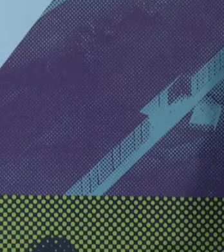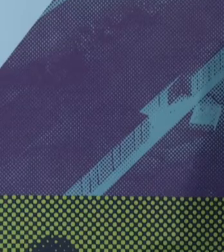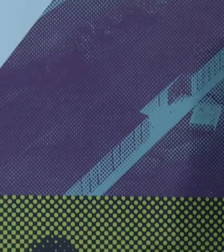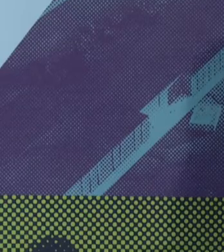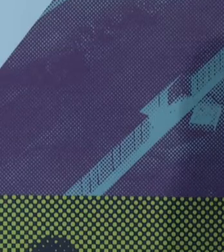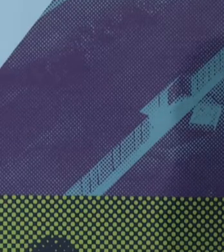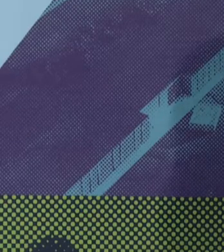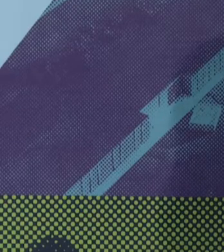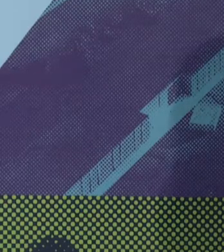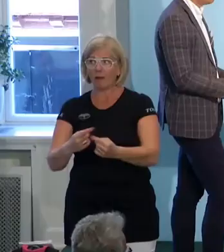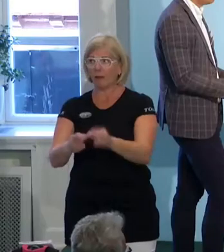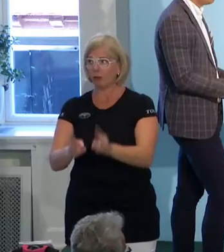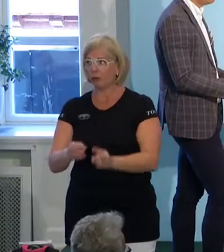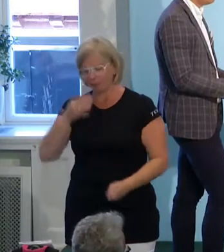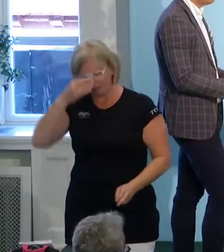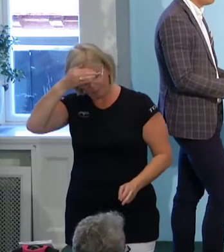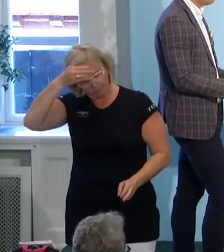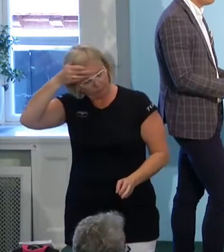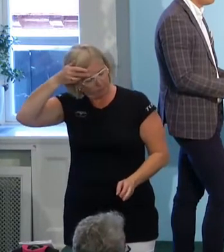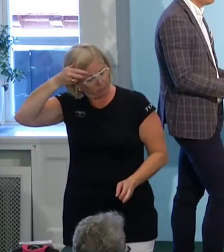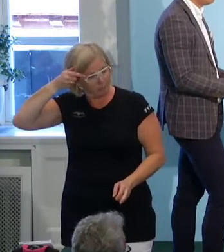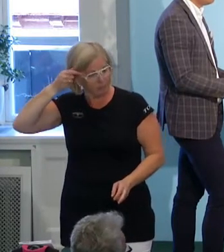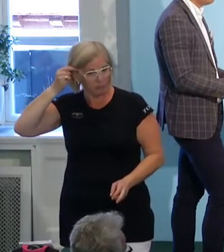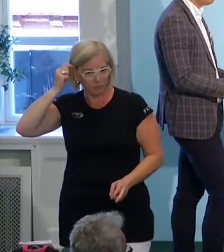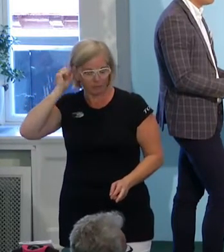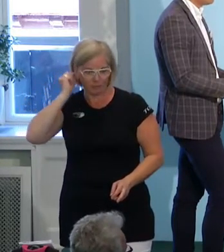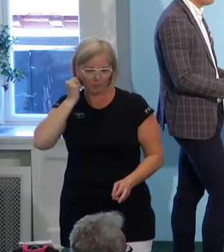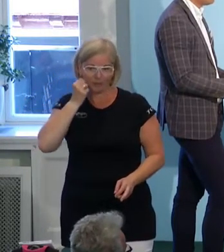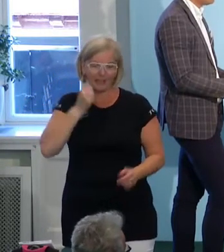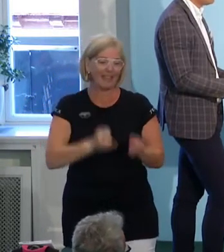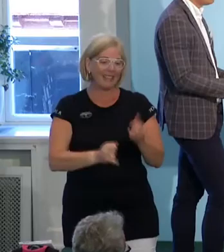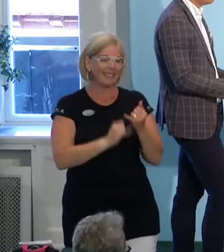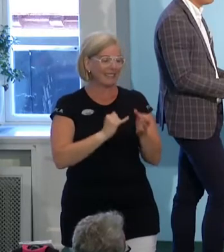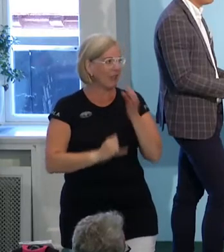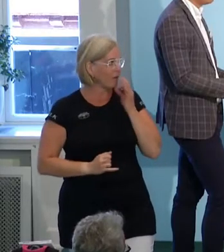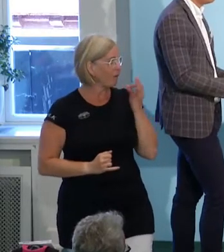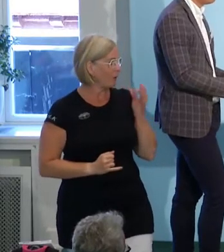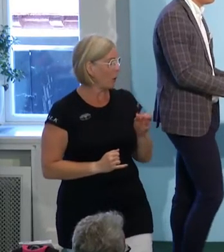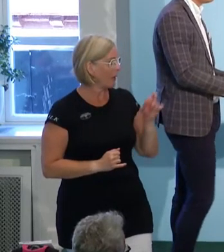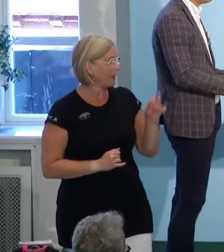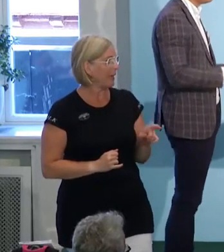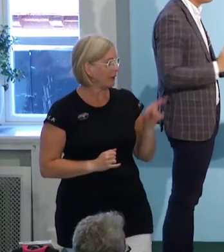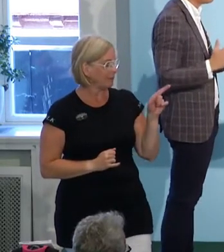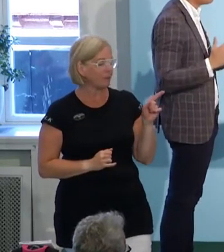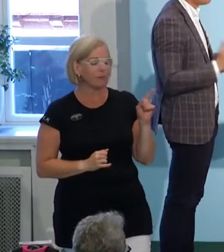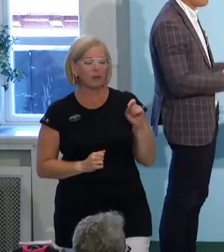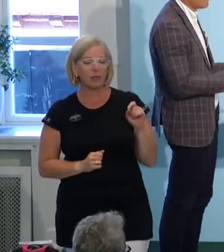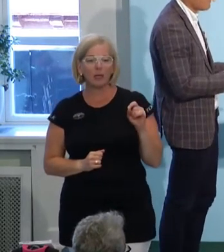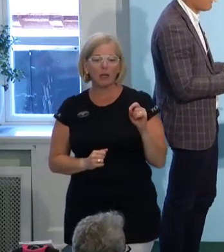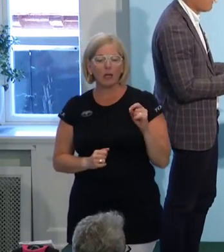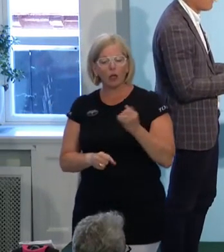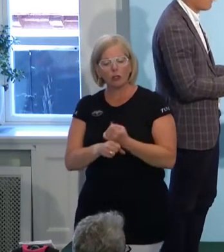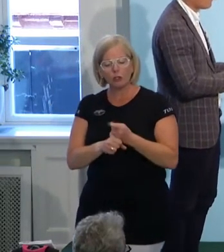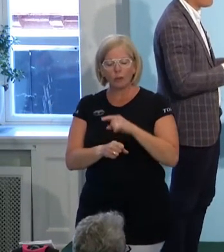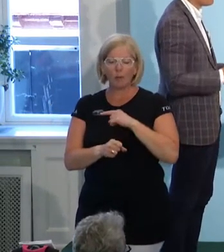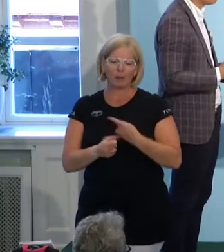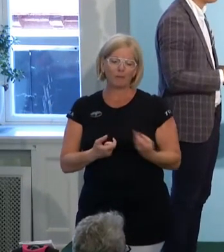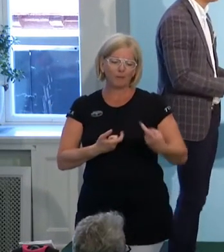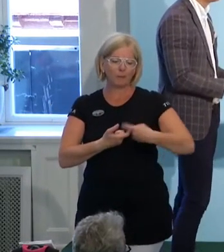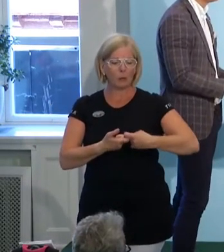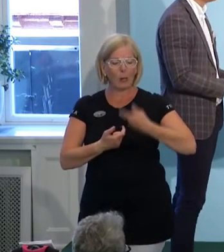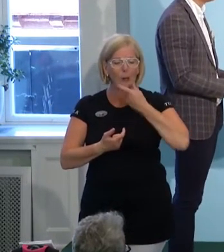kompetensutvecklingen. Lisa, jag tänker ge dig sista frågan här. Du nämnde att ni jobbar mycket mot Lunds universitet, kan tänka mig, om ni ska ha